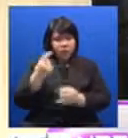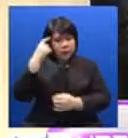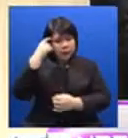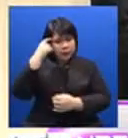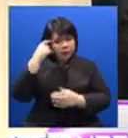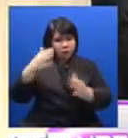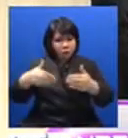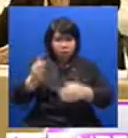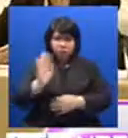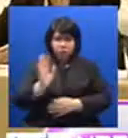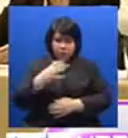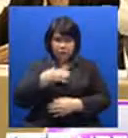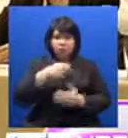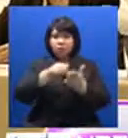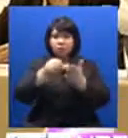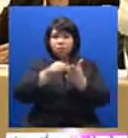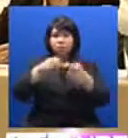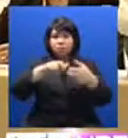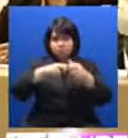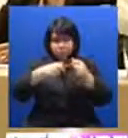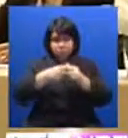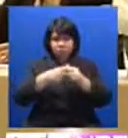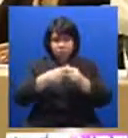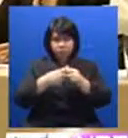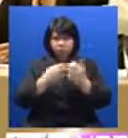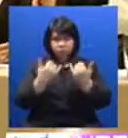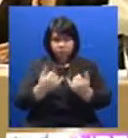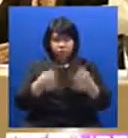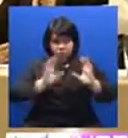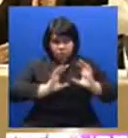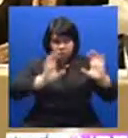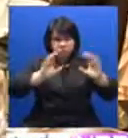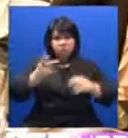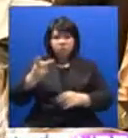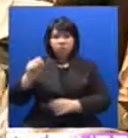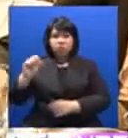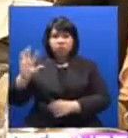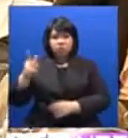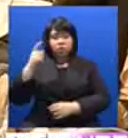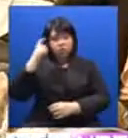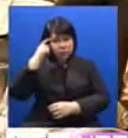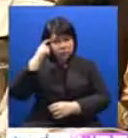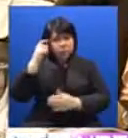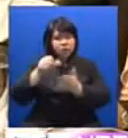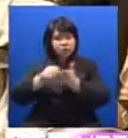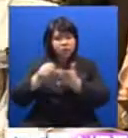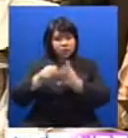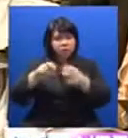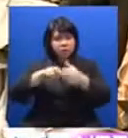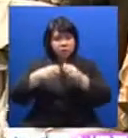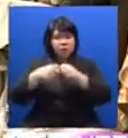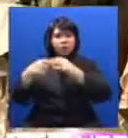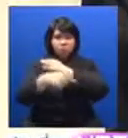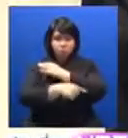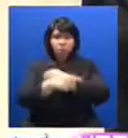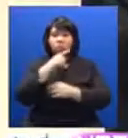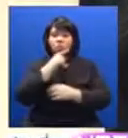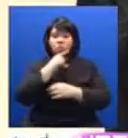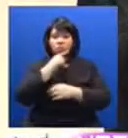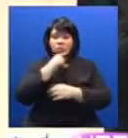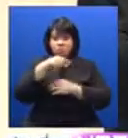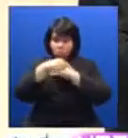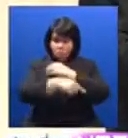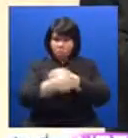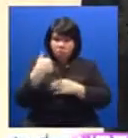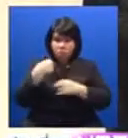ประเทศซึ่งรัฐบาลและคสช.ให้ความสำคัญกับความโปร่งใสหากมีเรื่องร้องเรียนต้องเร่งตรวจสอบและหากพบการทุ